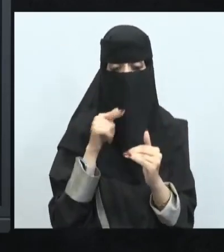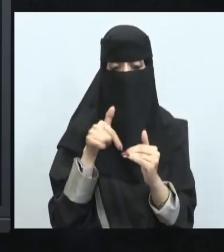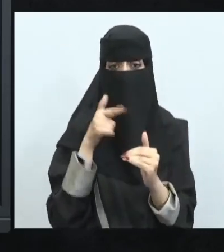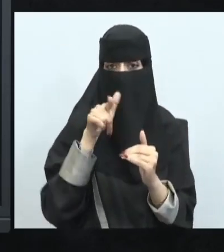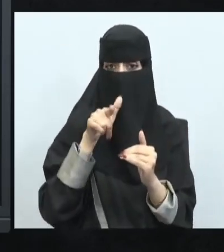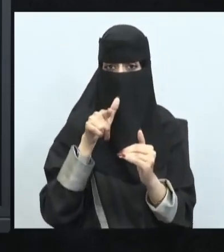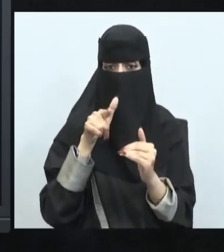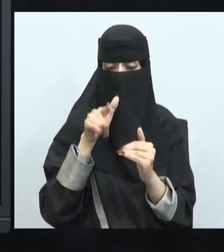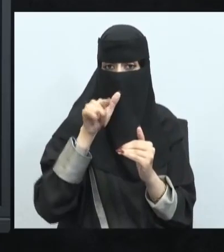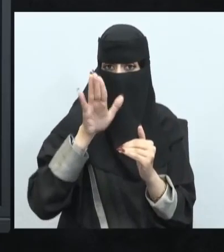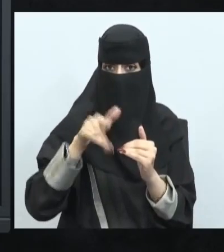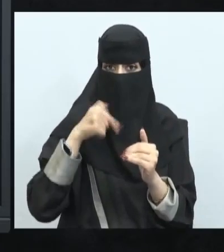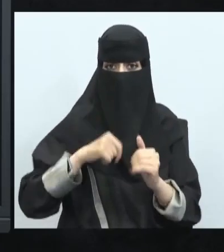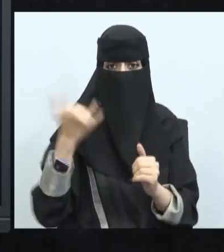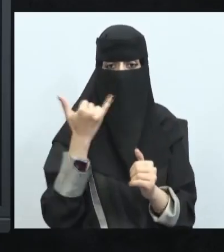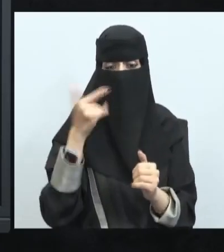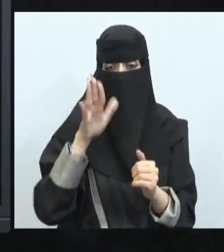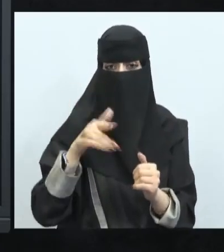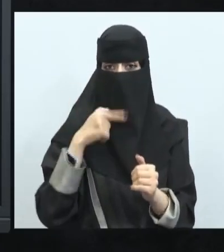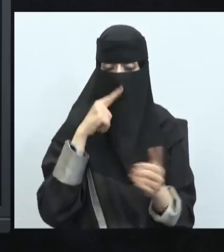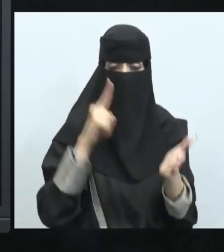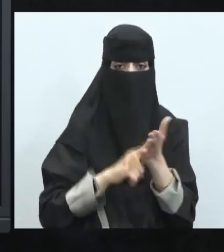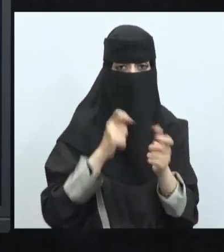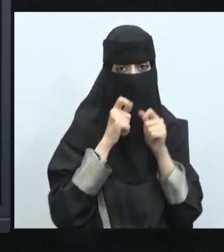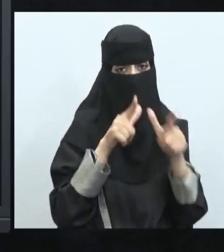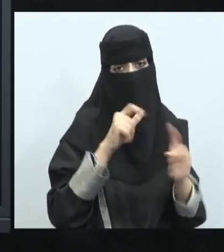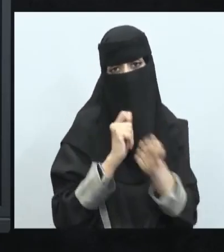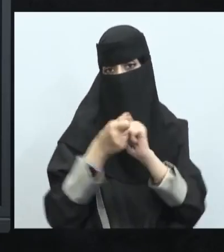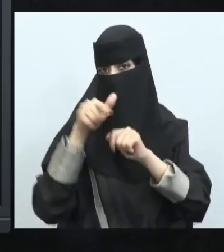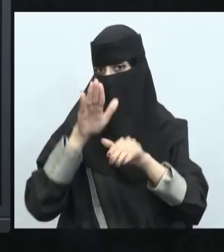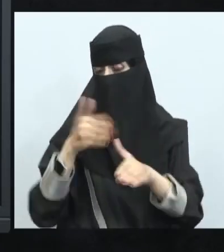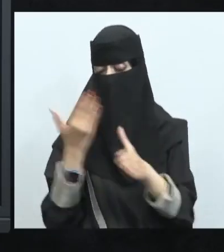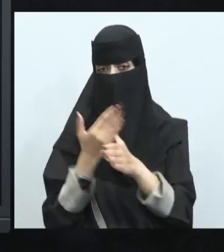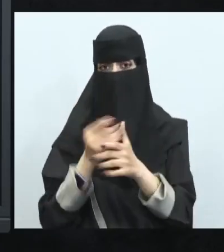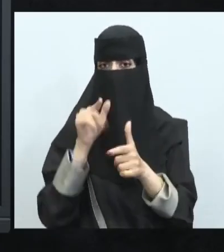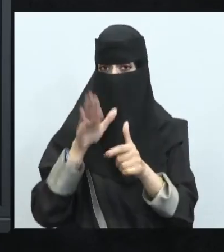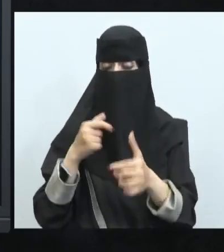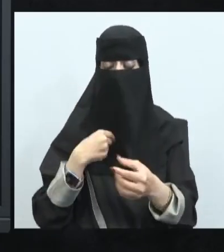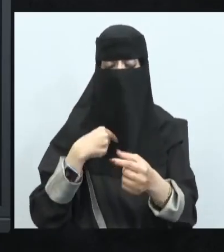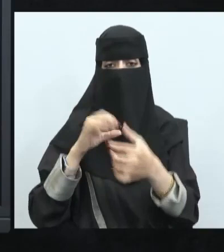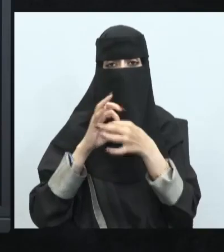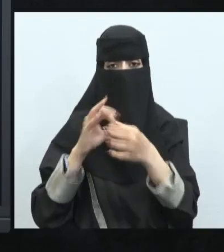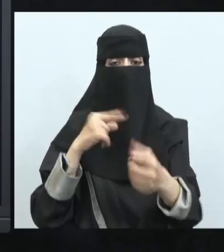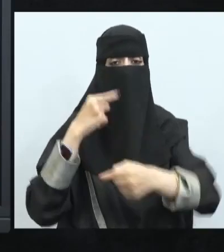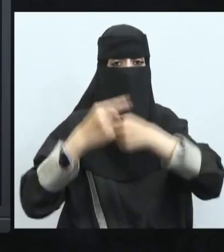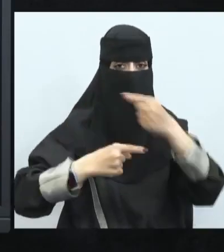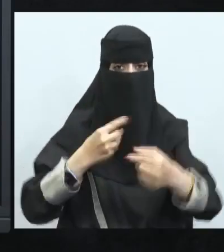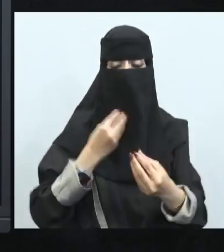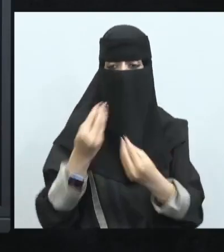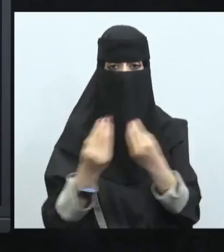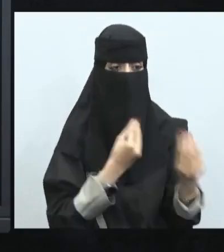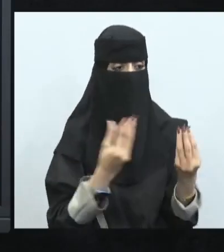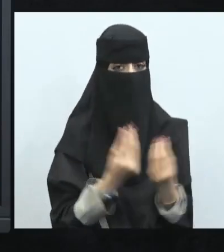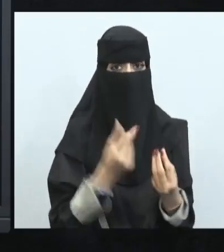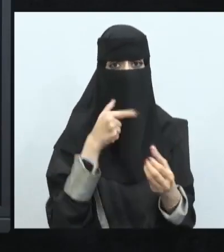ادارته اذا سيكون من السهل عليه ان يخبرهم بالتغيير لان لديه تواصل دائم و ل